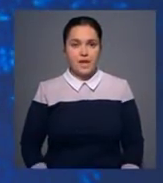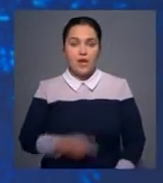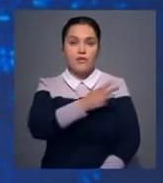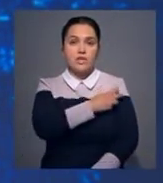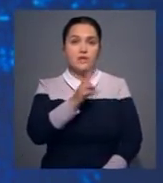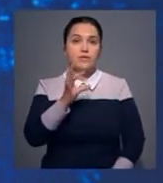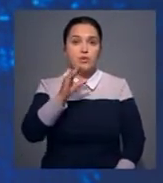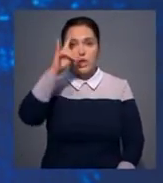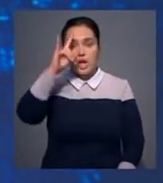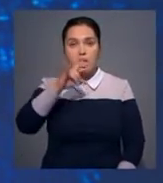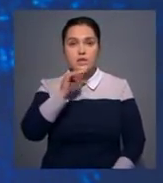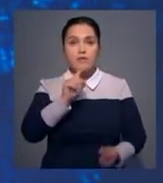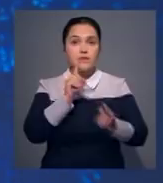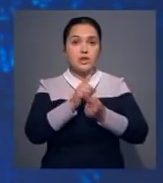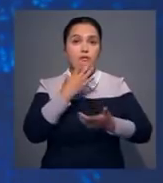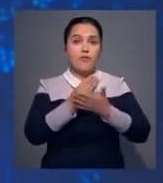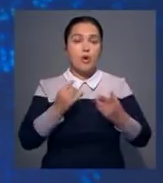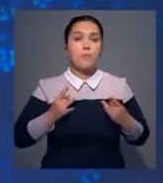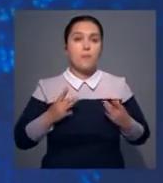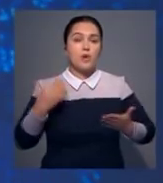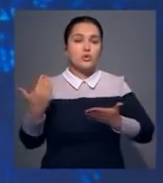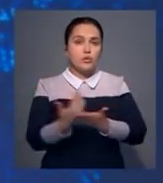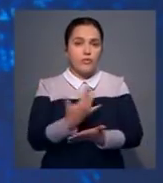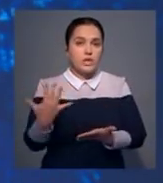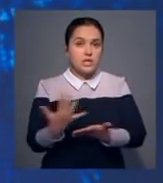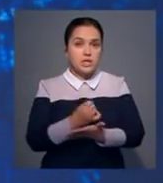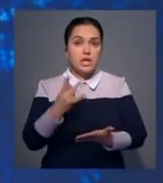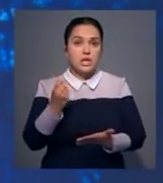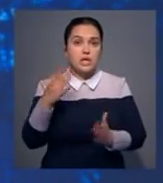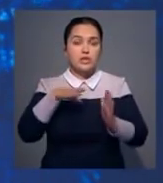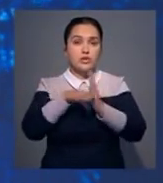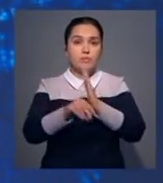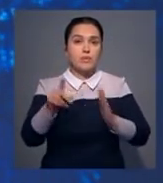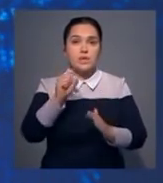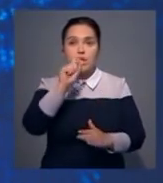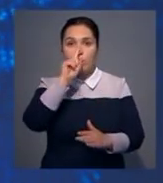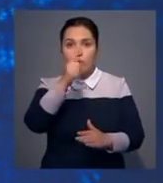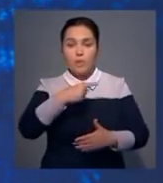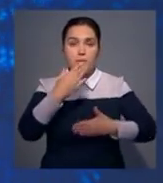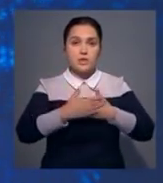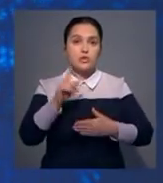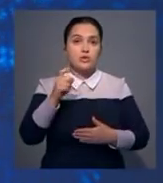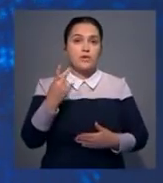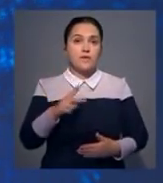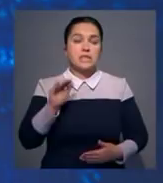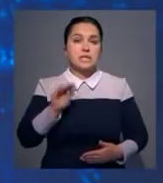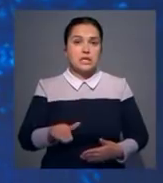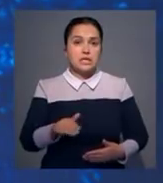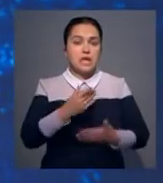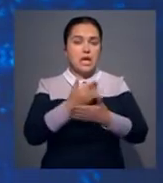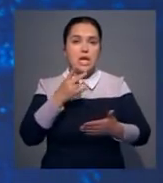Врачи Восточного Казахстана встречают свой праздник с новыми достижениями. На их счету за последний год почти 120 тысяч ранее